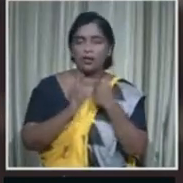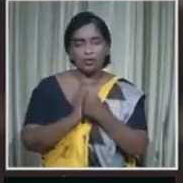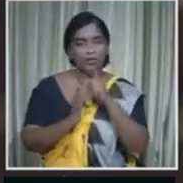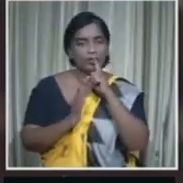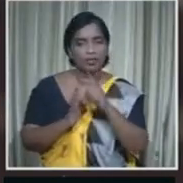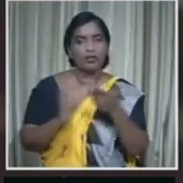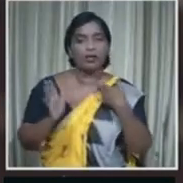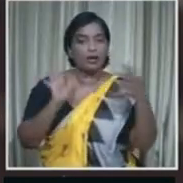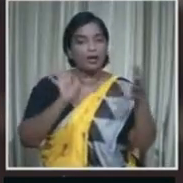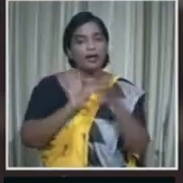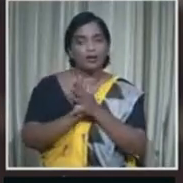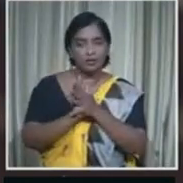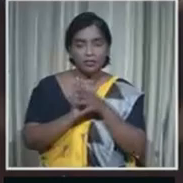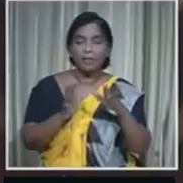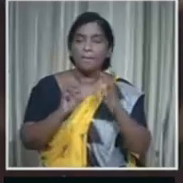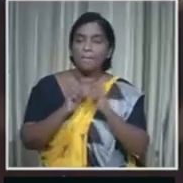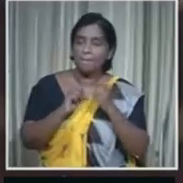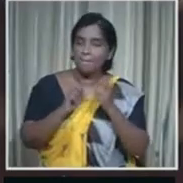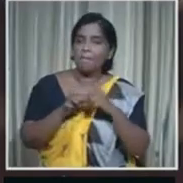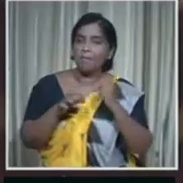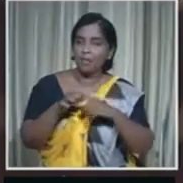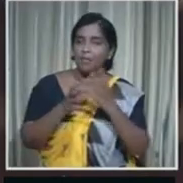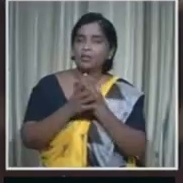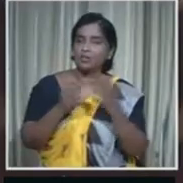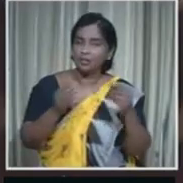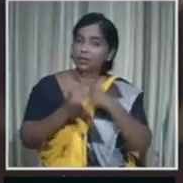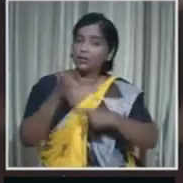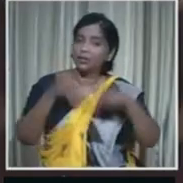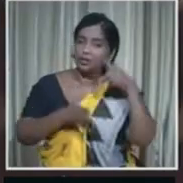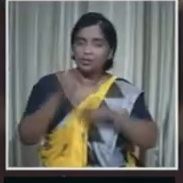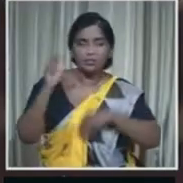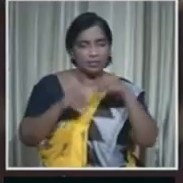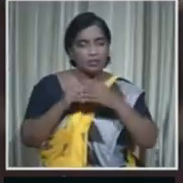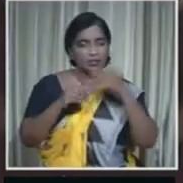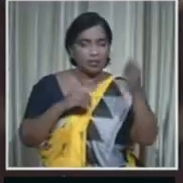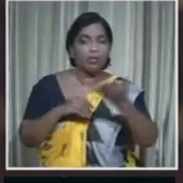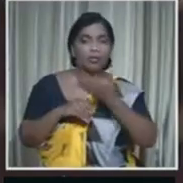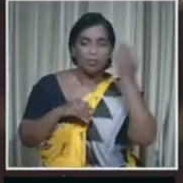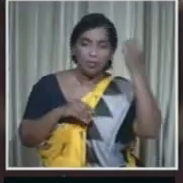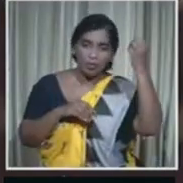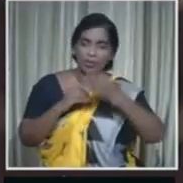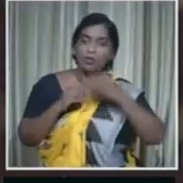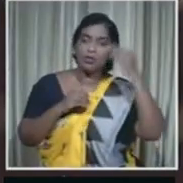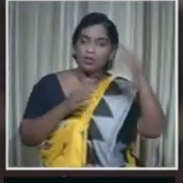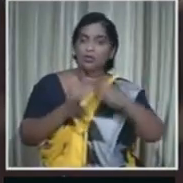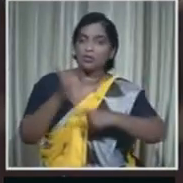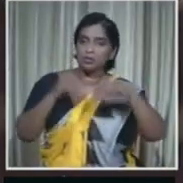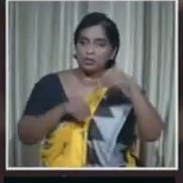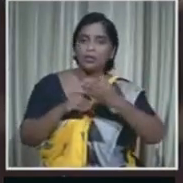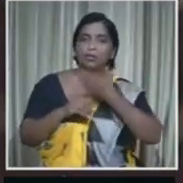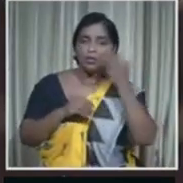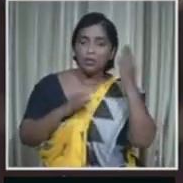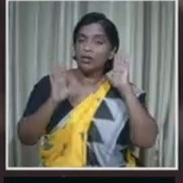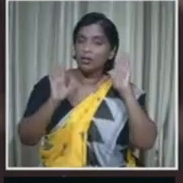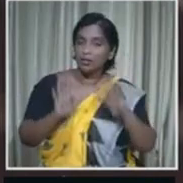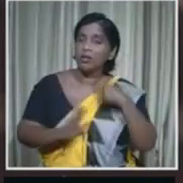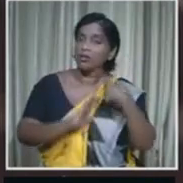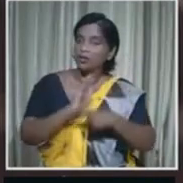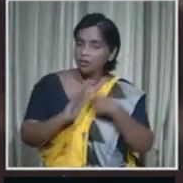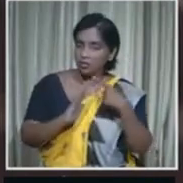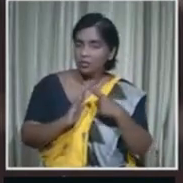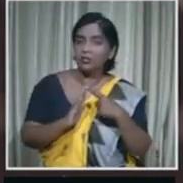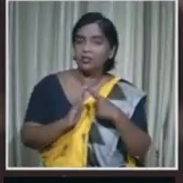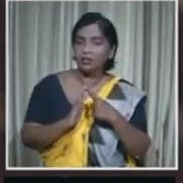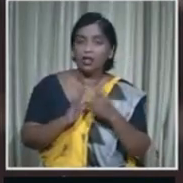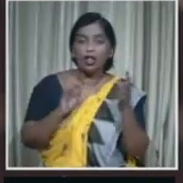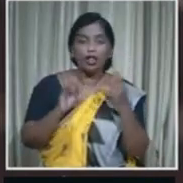අපි එකතු වෙලා මේ ප්‍රශ්න ටික විසඳගමු. ඡන්ද වලට යන්න පුළුවන් නම් අපිට තීර තීන්දු කළා. අපිට ඡන්ද වලට යන්න පුළුවන්. හැබැයි මේ රටේ